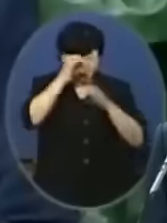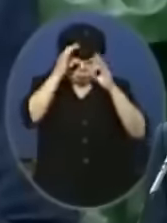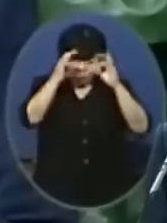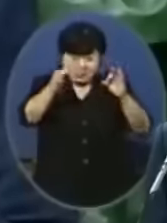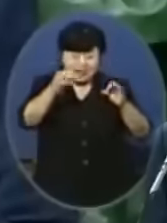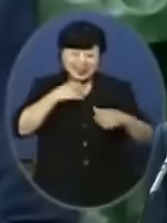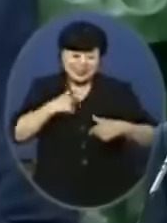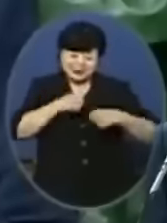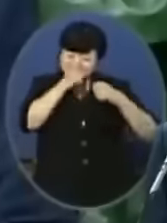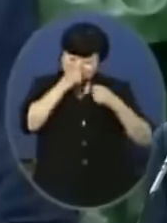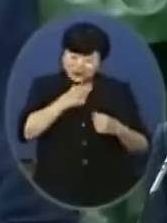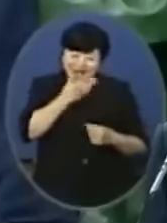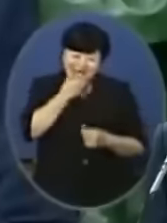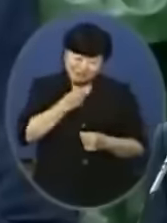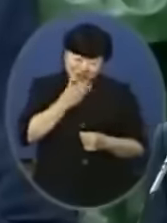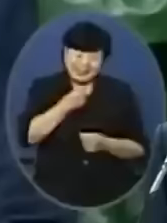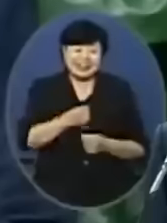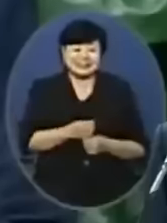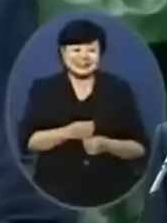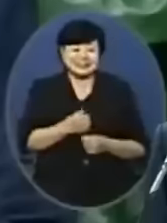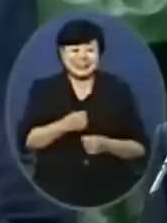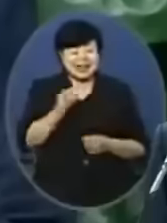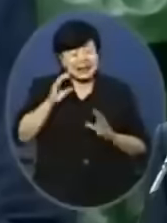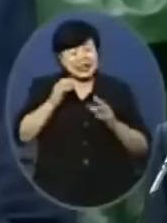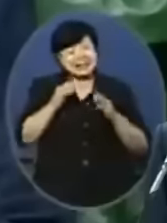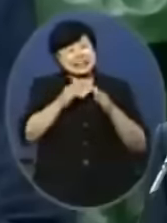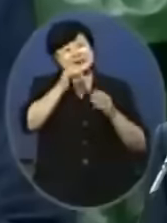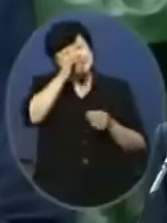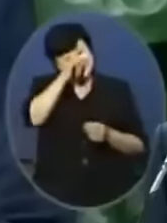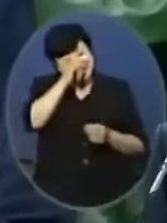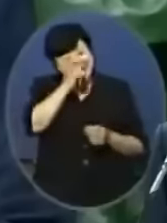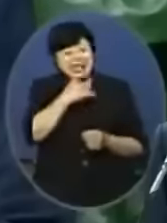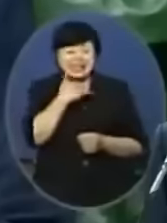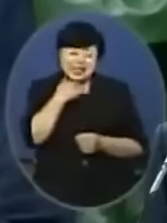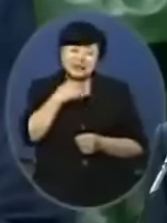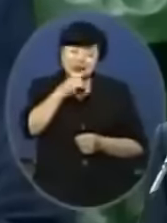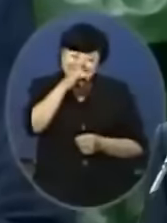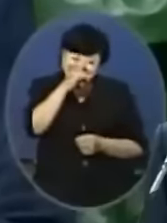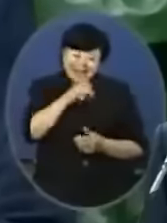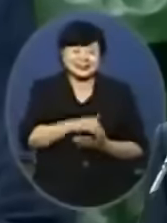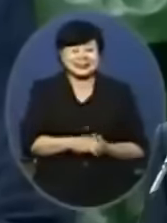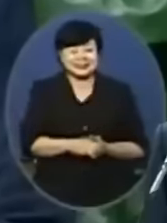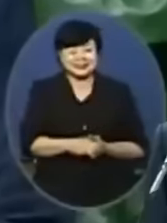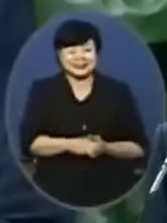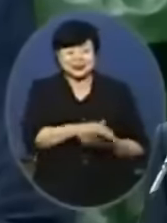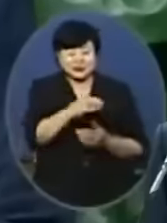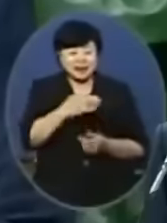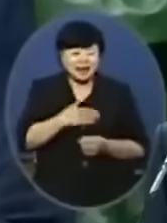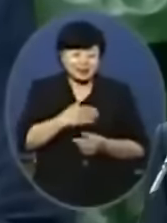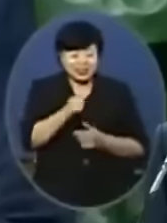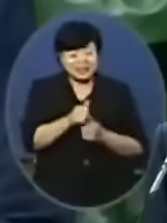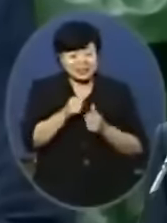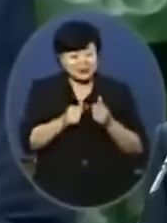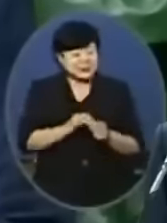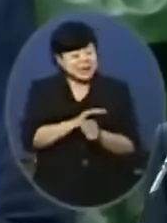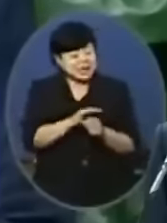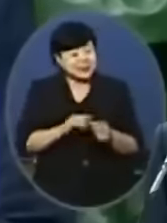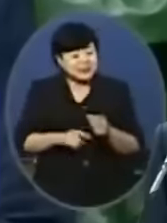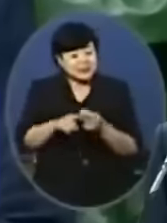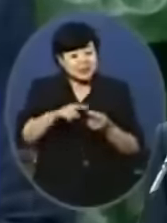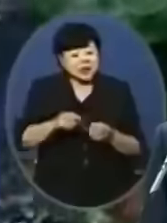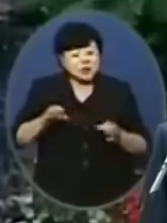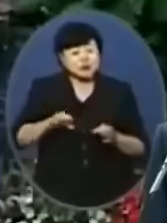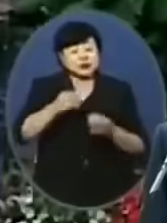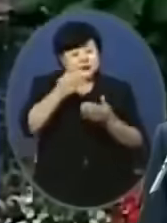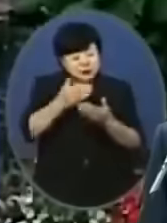해보자, 기쁘다, 좋다, 행복하다, 나는 천국집이 만들어져서 기다리고 있다. 우리가 알거니와 하나님을 사랑하는 자 곧 그